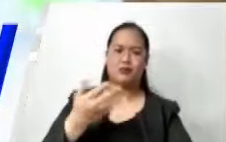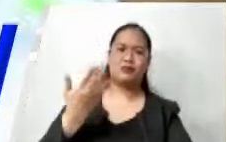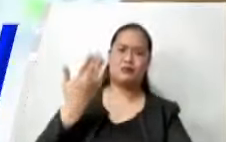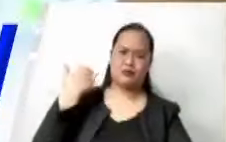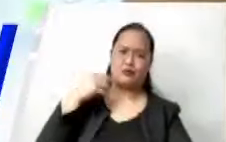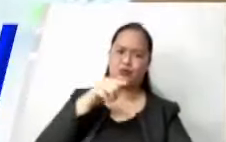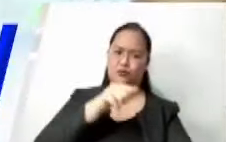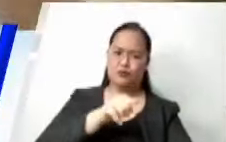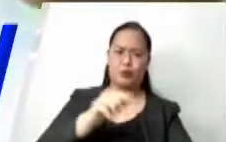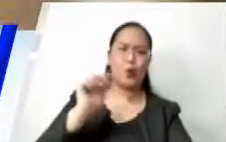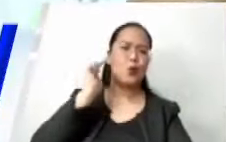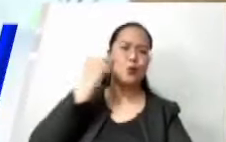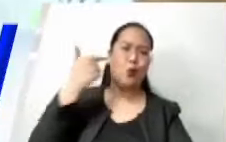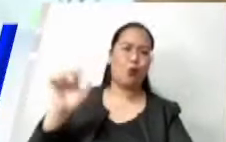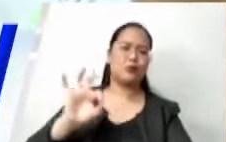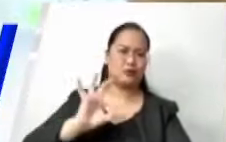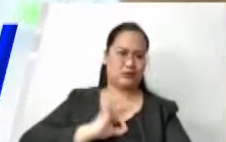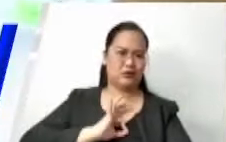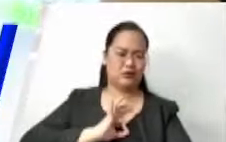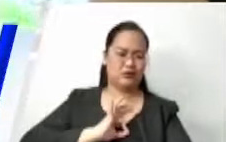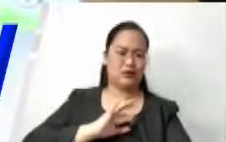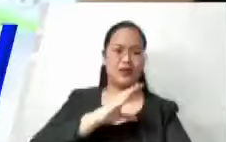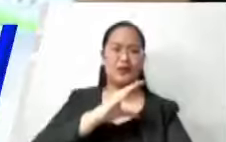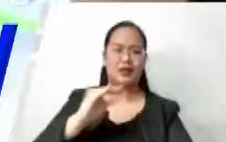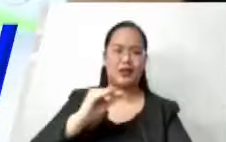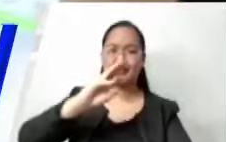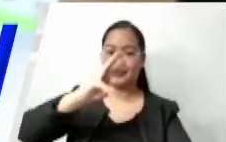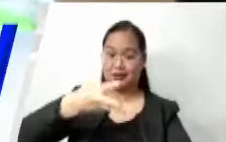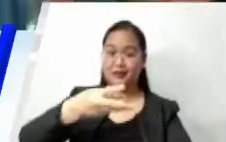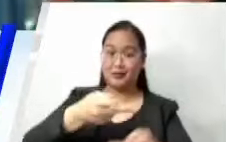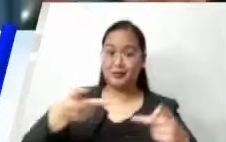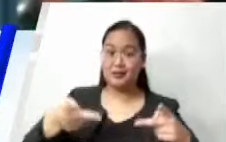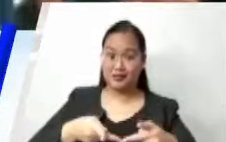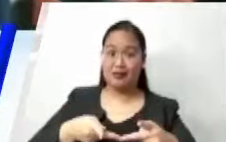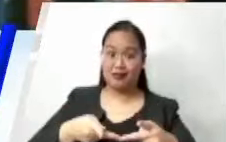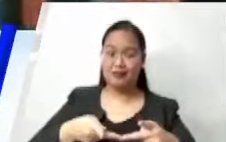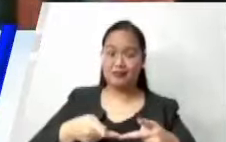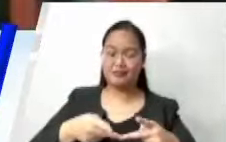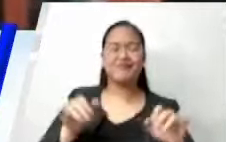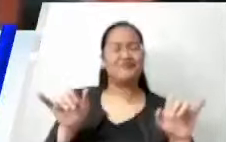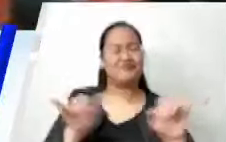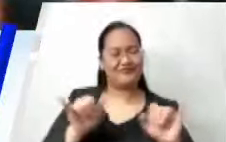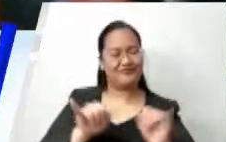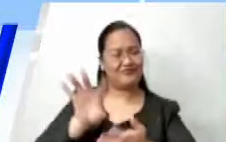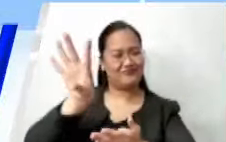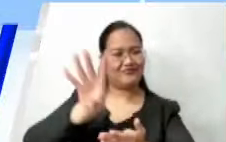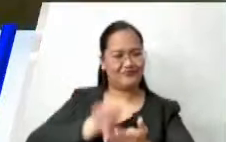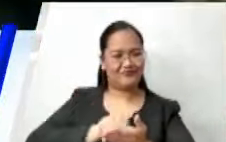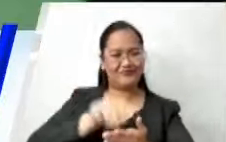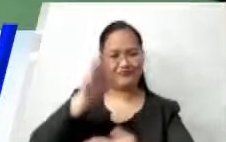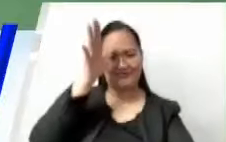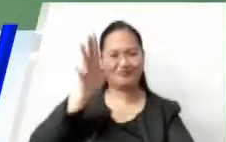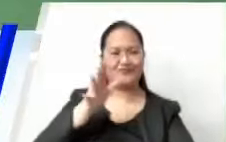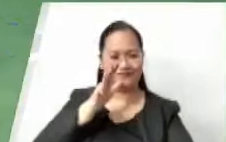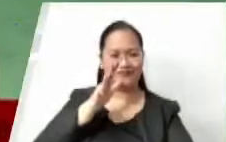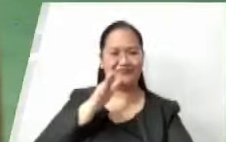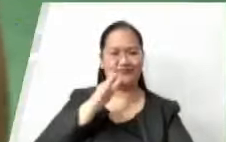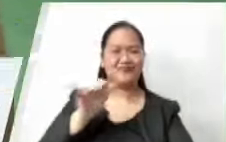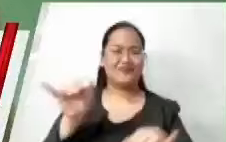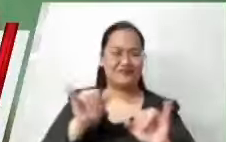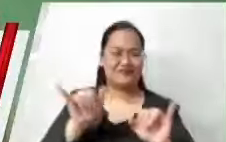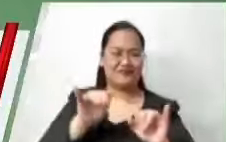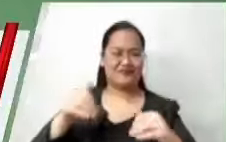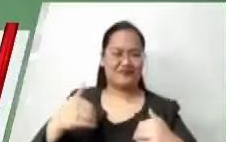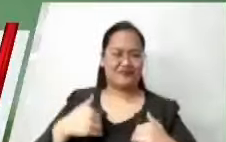6th place sa Spartan World Championship, malamang race like mom din ang motto mo sa buhay. Kung kaya ng mama ko, kaya ko